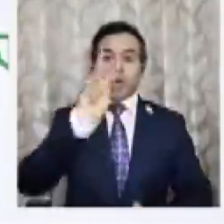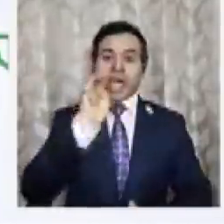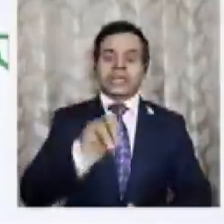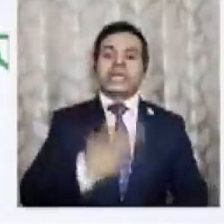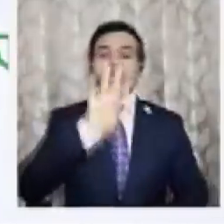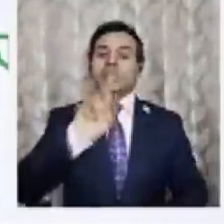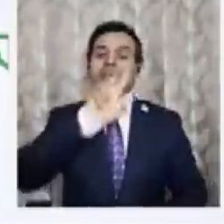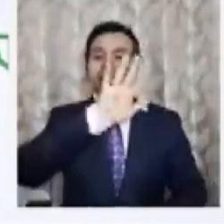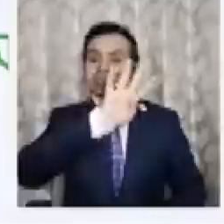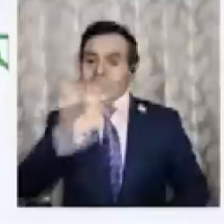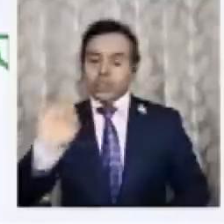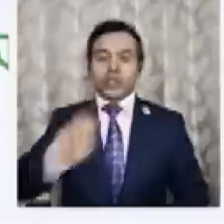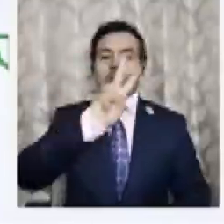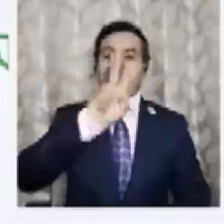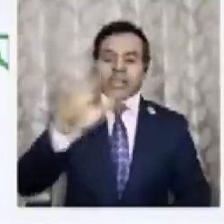এ পর্যন্ত আইসোলেশনে